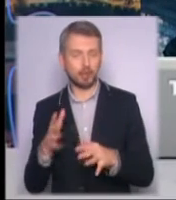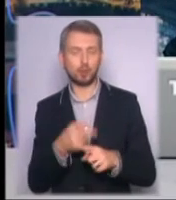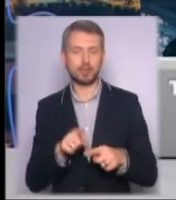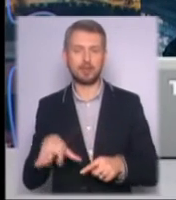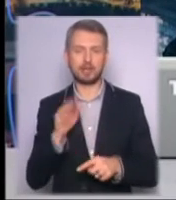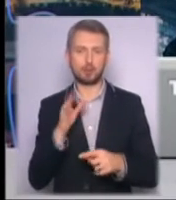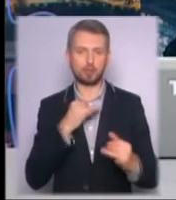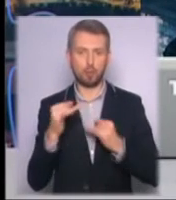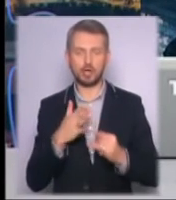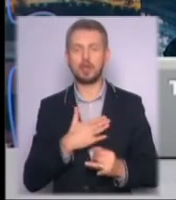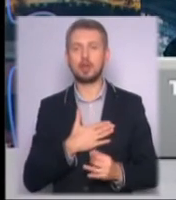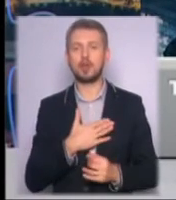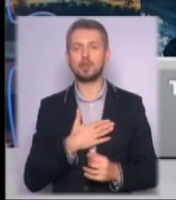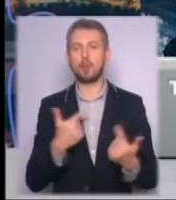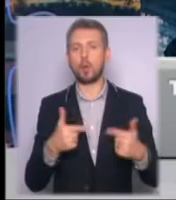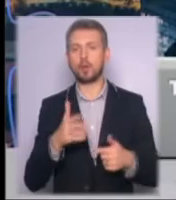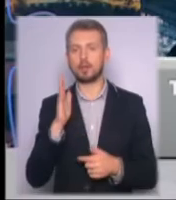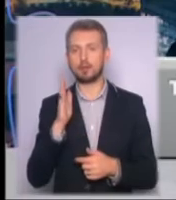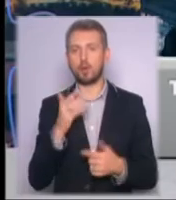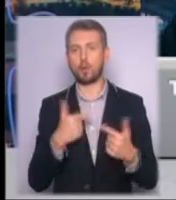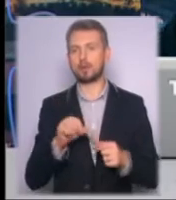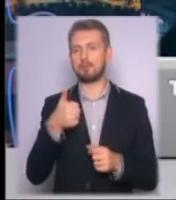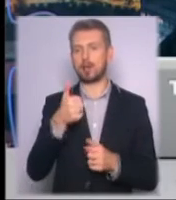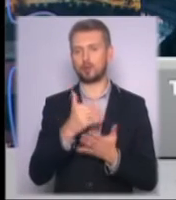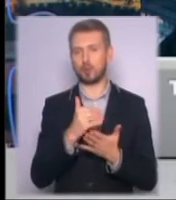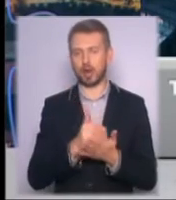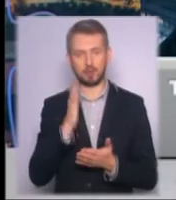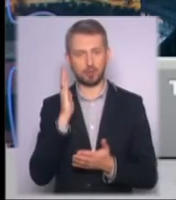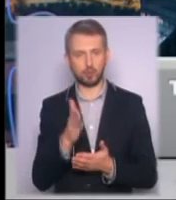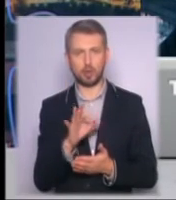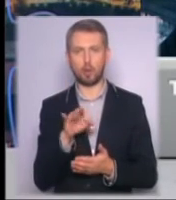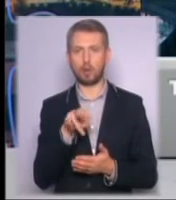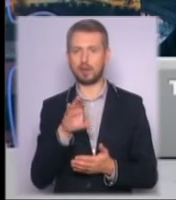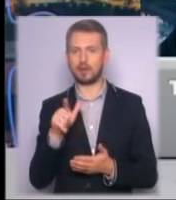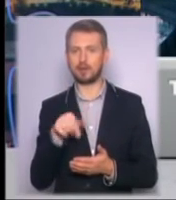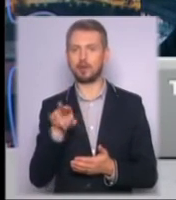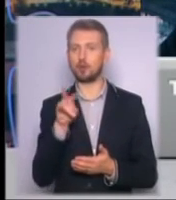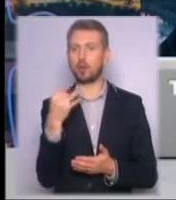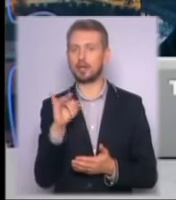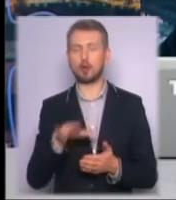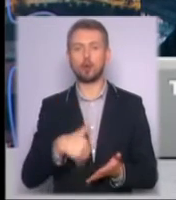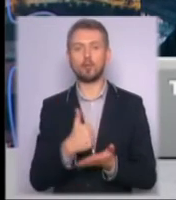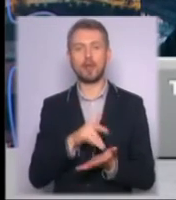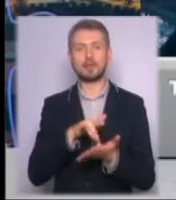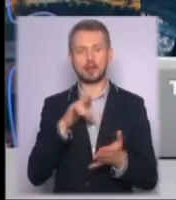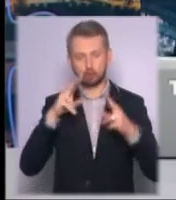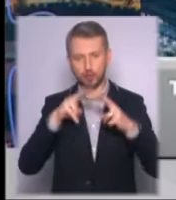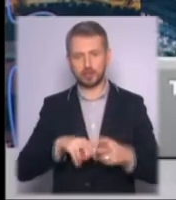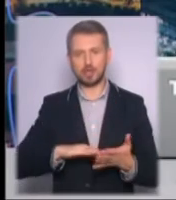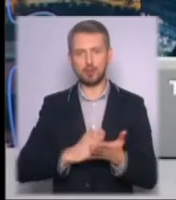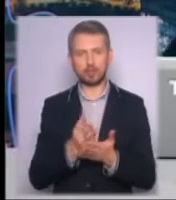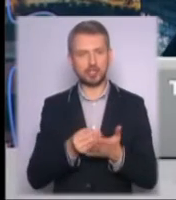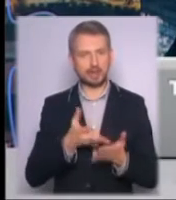будемо говорити. Нашим гостем першої передачі «Столиця» буде Олесь Доній, голова Центру досліджень політичних цінностей. Далі